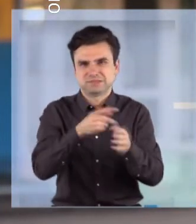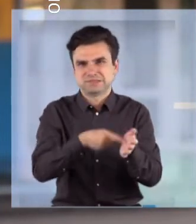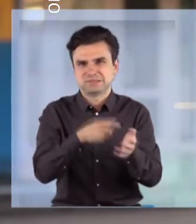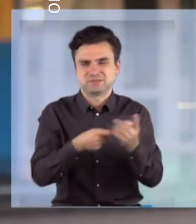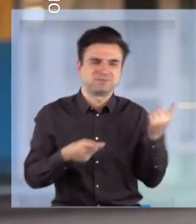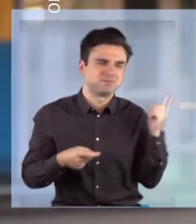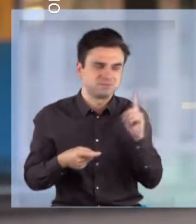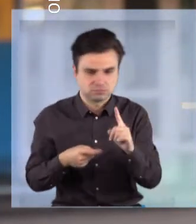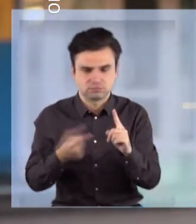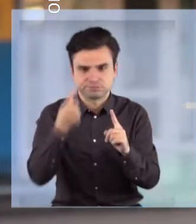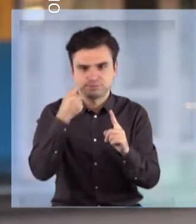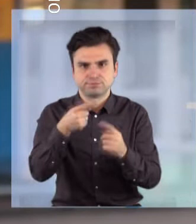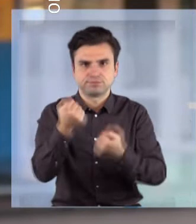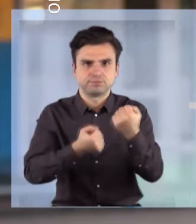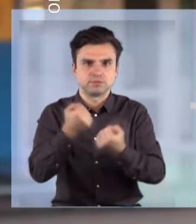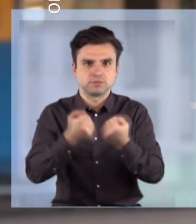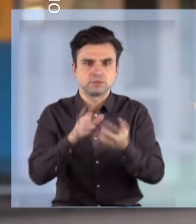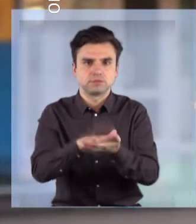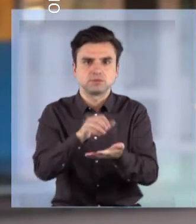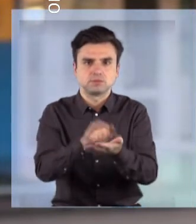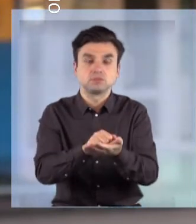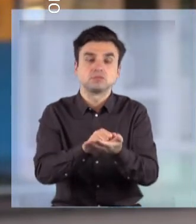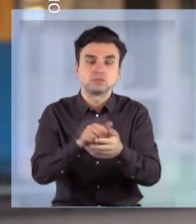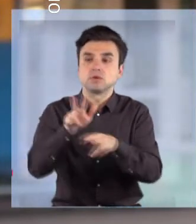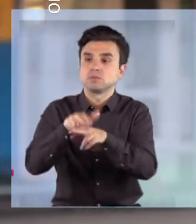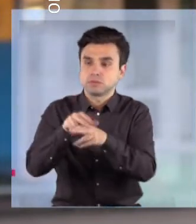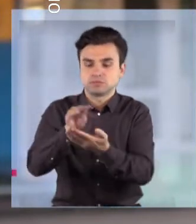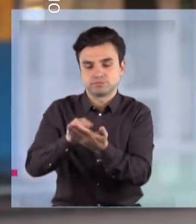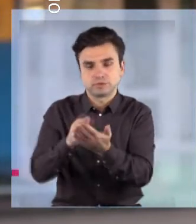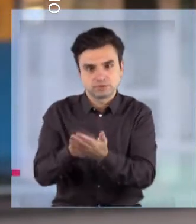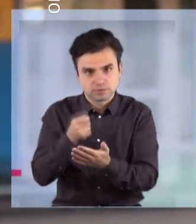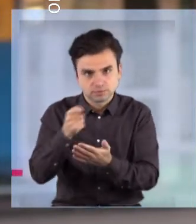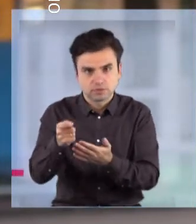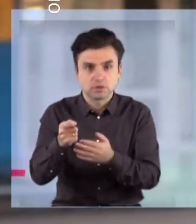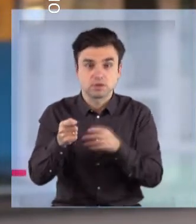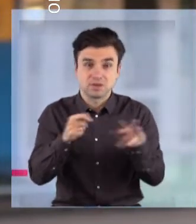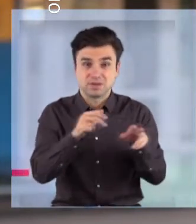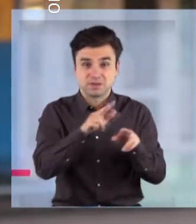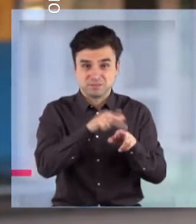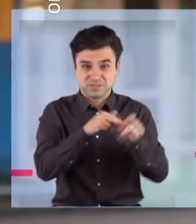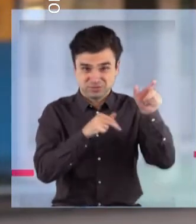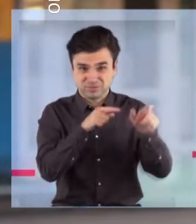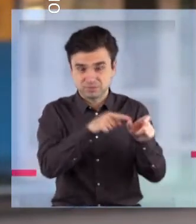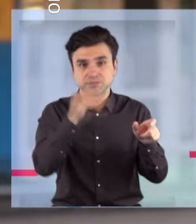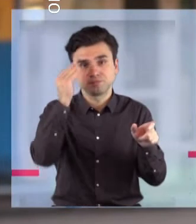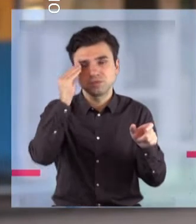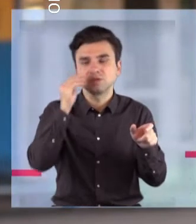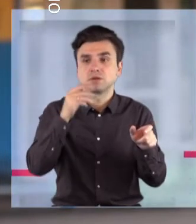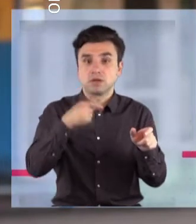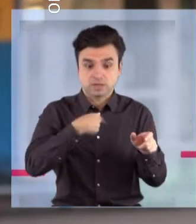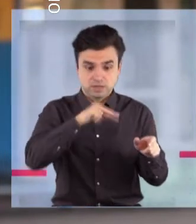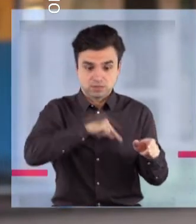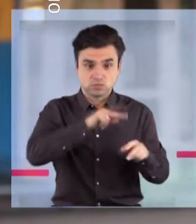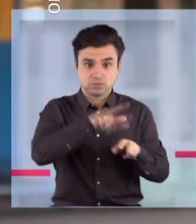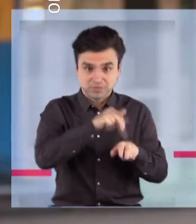законодавством, внесено відомості до Єдиного реєстру досудових розслідувань, передбачено частиною 1 статті 347 Кримінального кодексу України, а саме